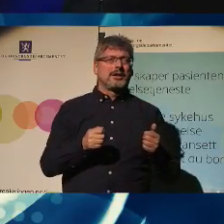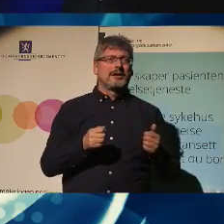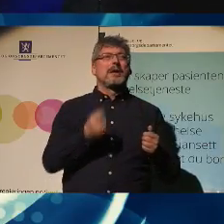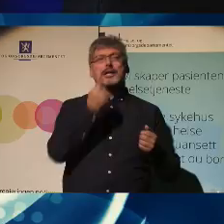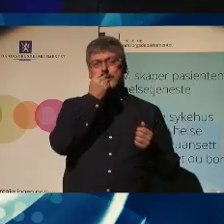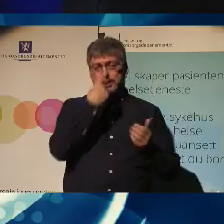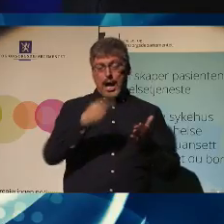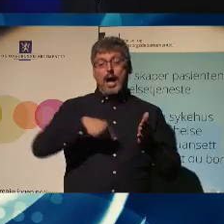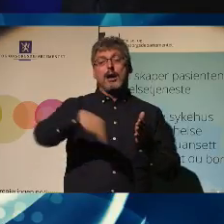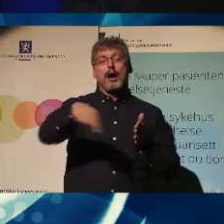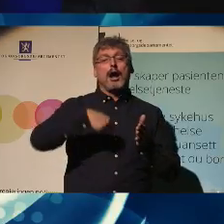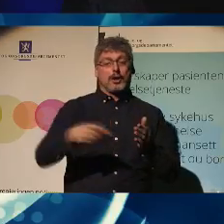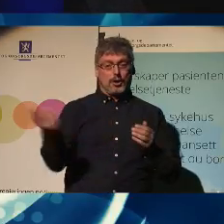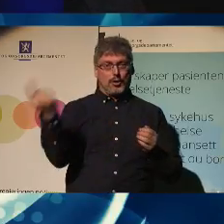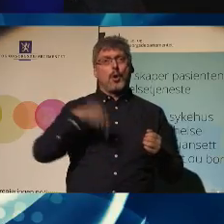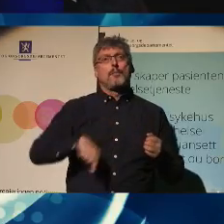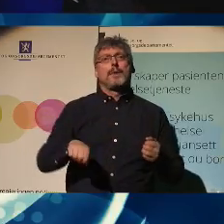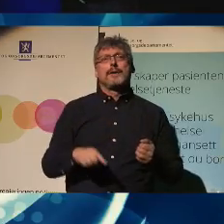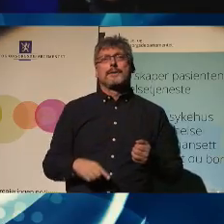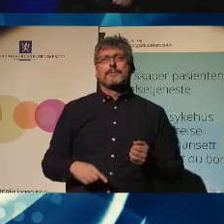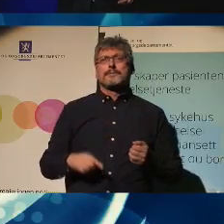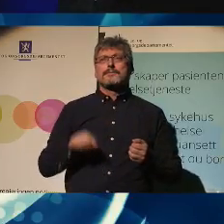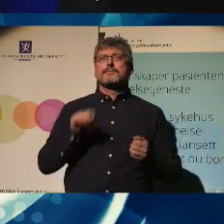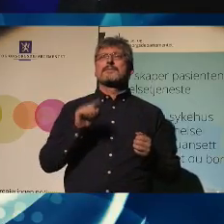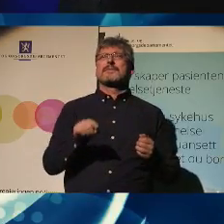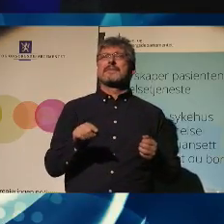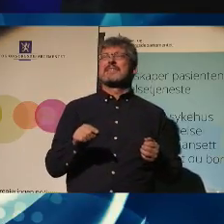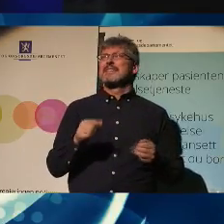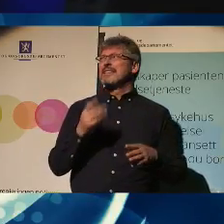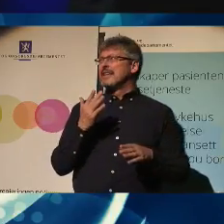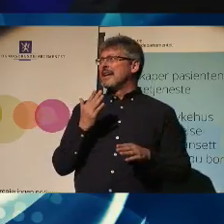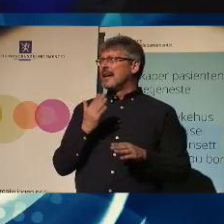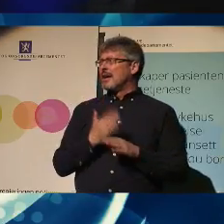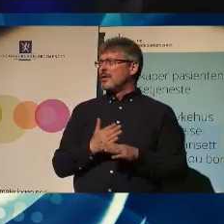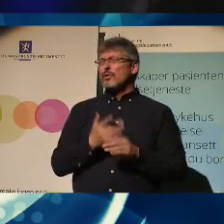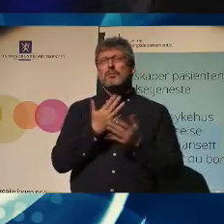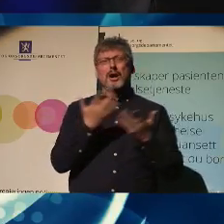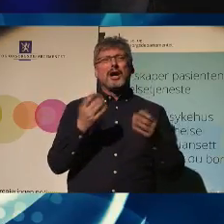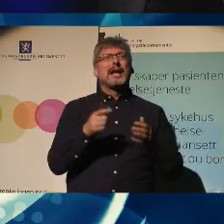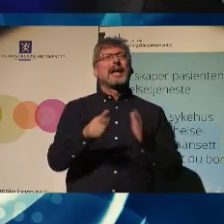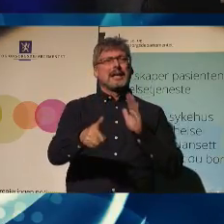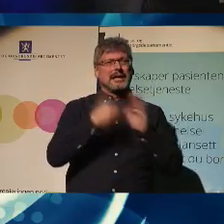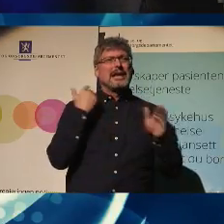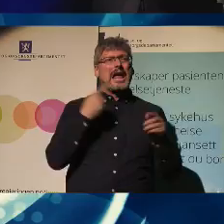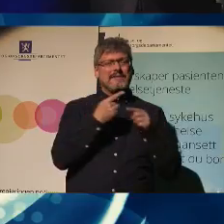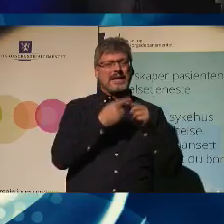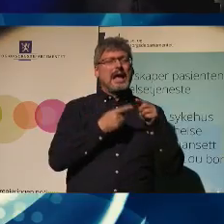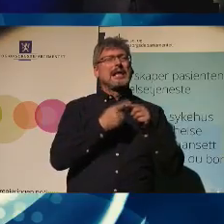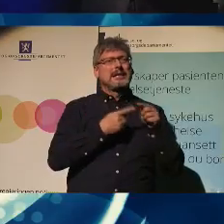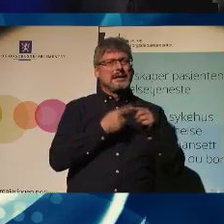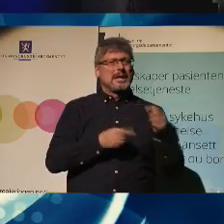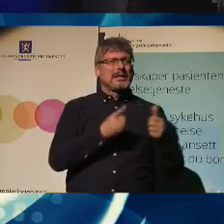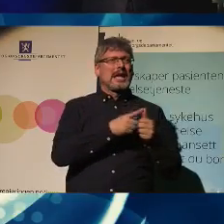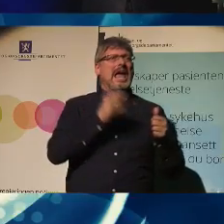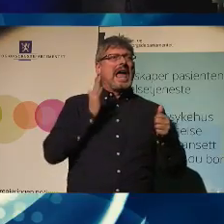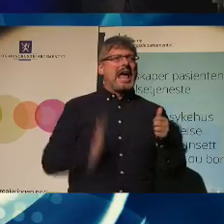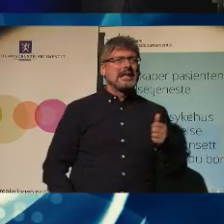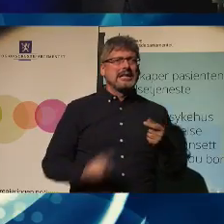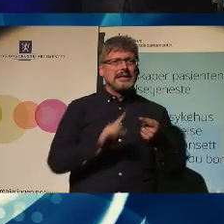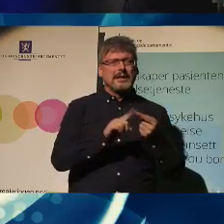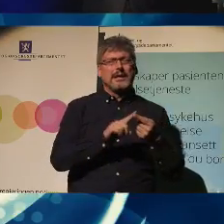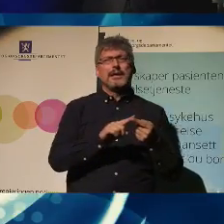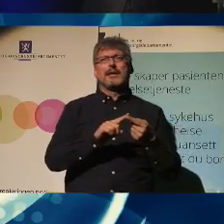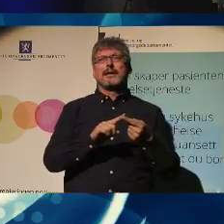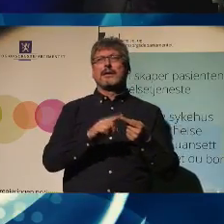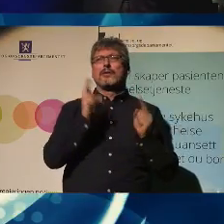tid. Det naturligvis veldig mange krevende elementer i det, som går på etikk. På hvilken